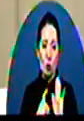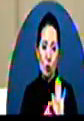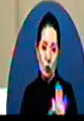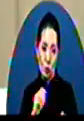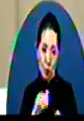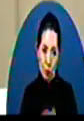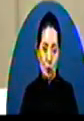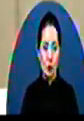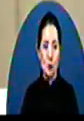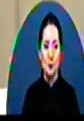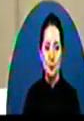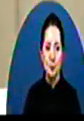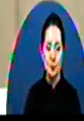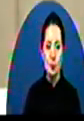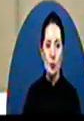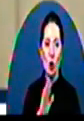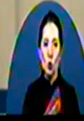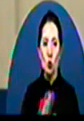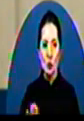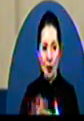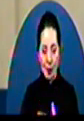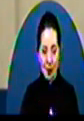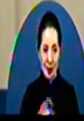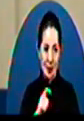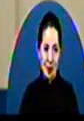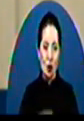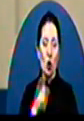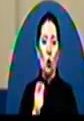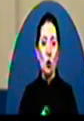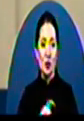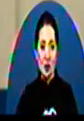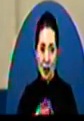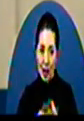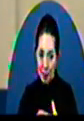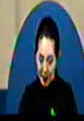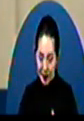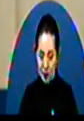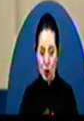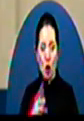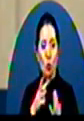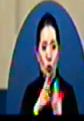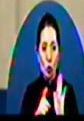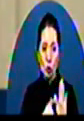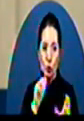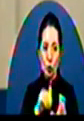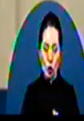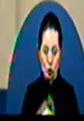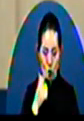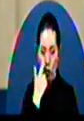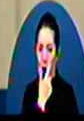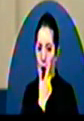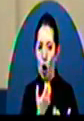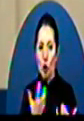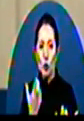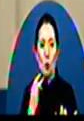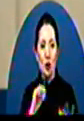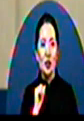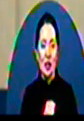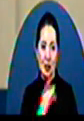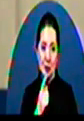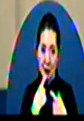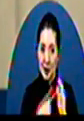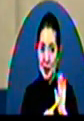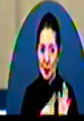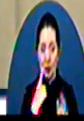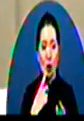боловсруулсан. Хүүхдийн эрх хамгаалалтсаар хүний эрх хамгаал гэдгийг үзэж байгаа учраас мөрийн хөтөлбөрт орсон маш олон бодит ажлууд байгааг илэрхийлж байгаа өсөж байна.